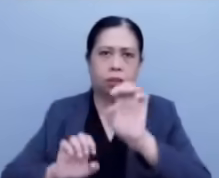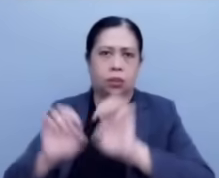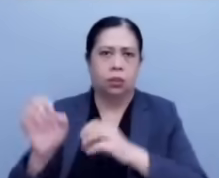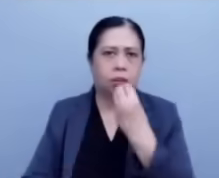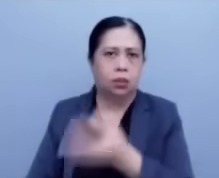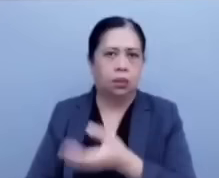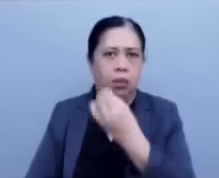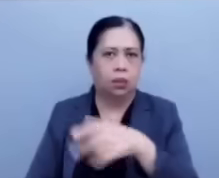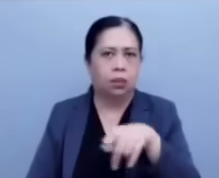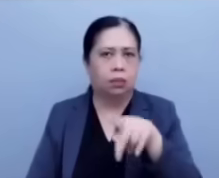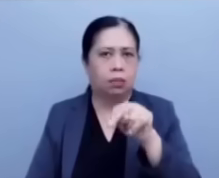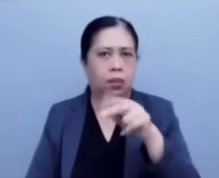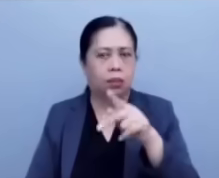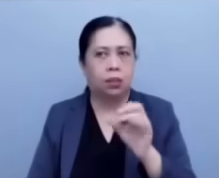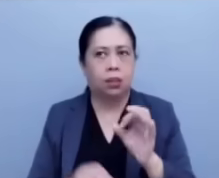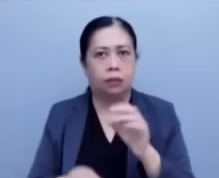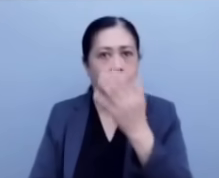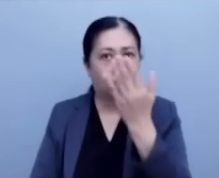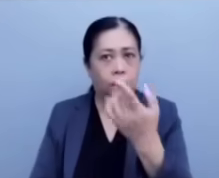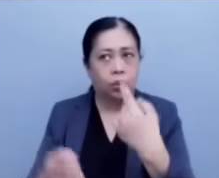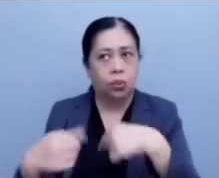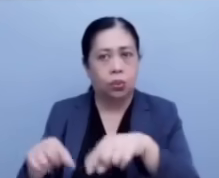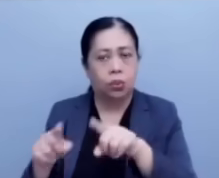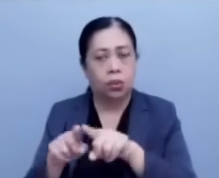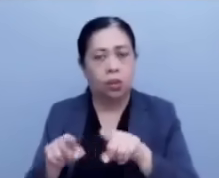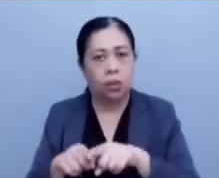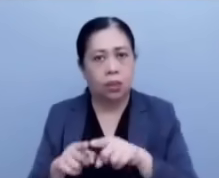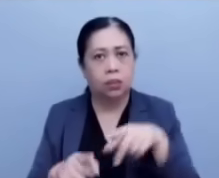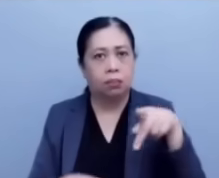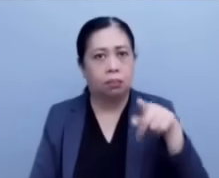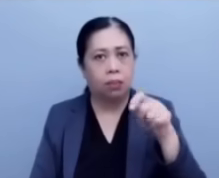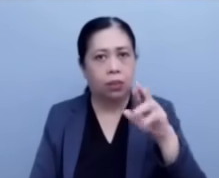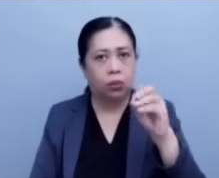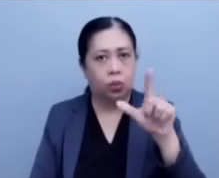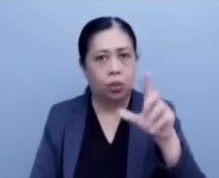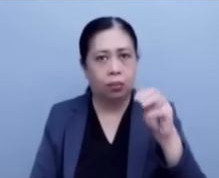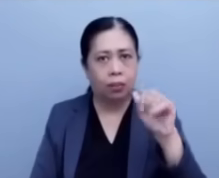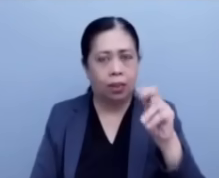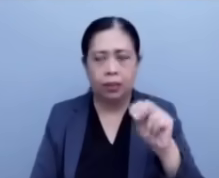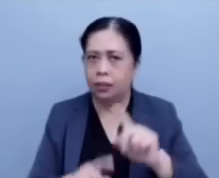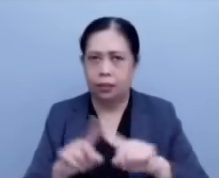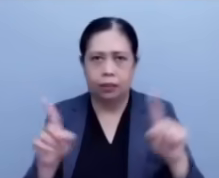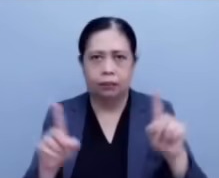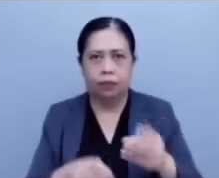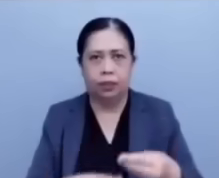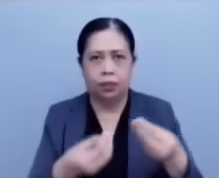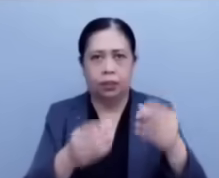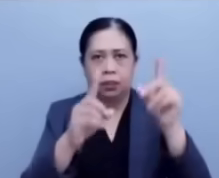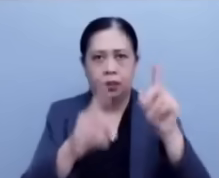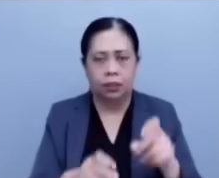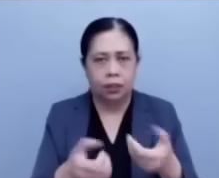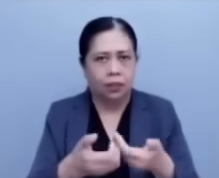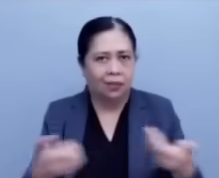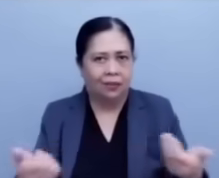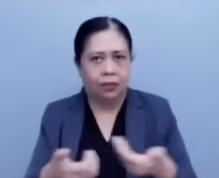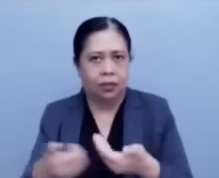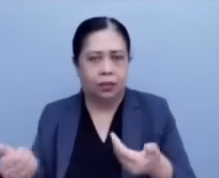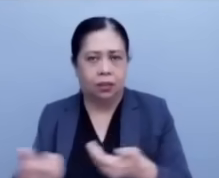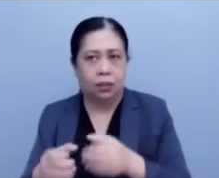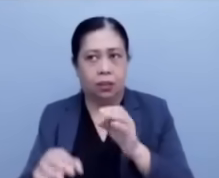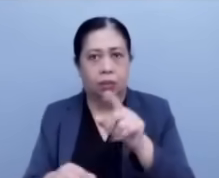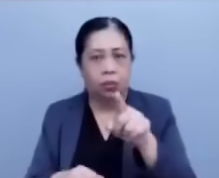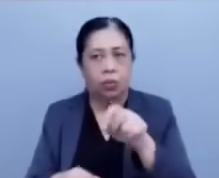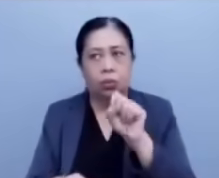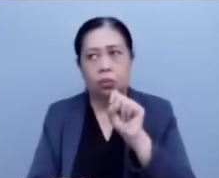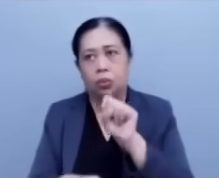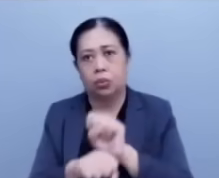PNP. Kung ikaw po ay papasok bilang patrolman, ay iba po yan sa binibigay po na set of questionnaire kapag ikaw po ay papasok